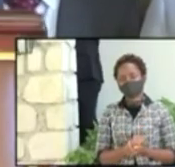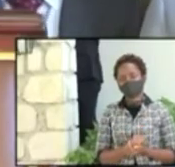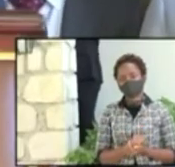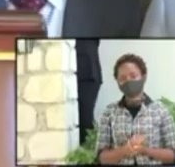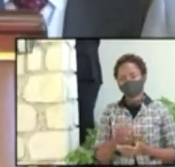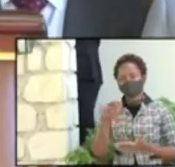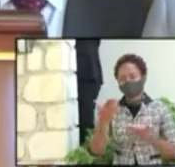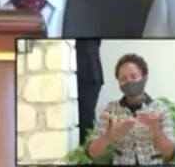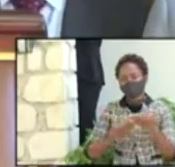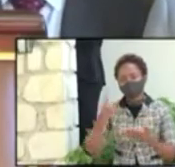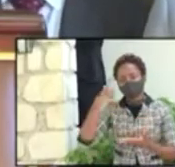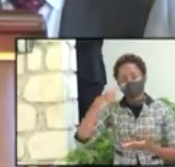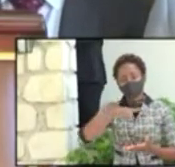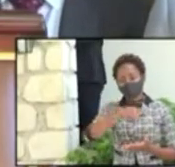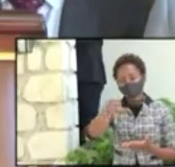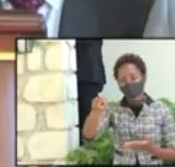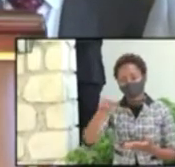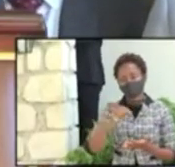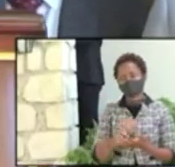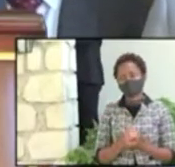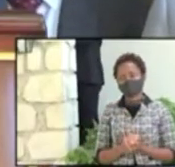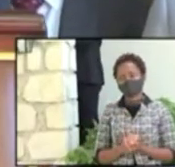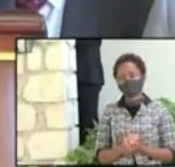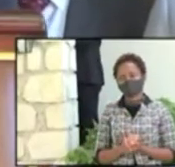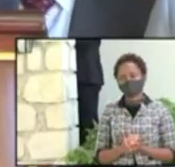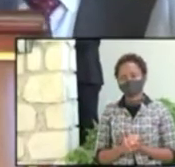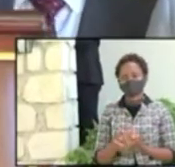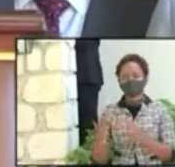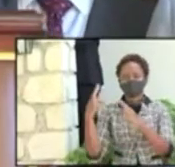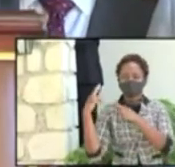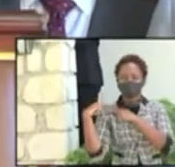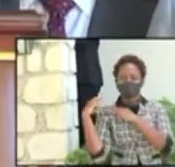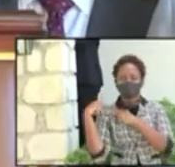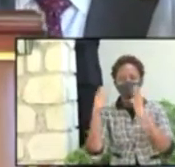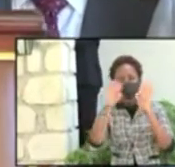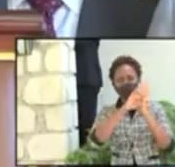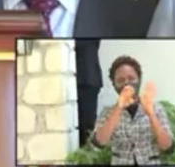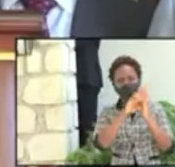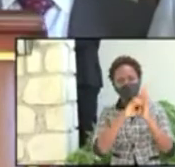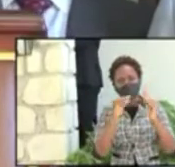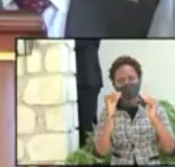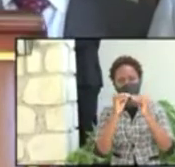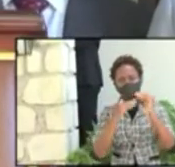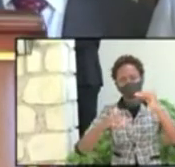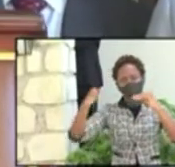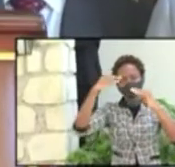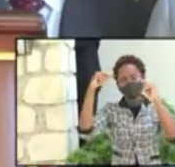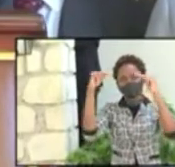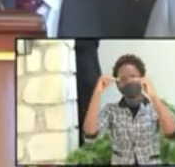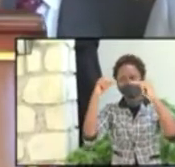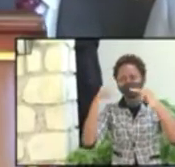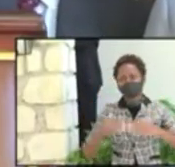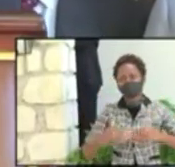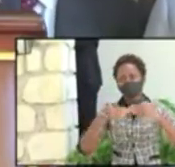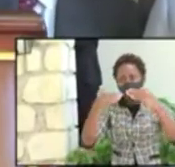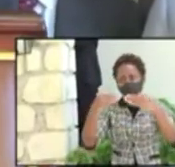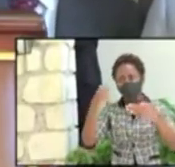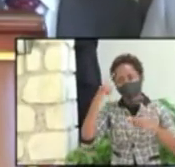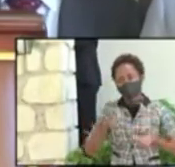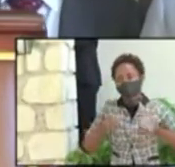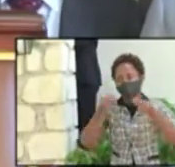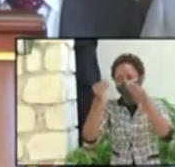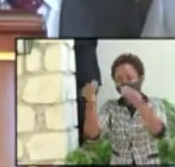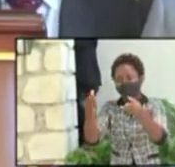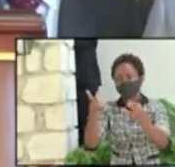même service pour nous qui responsable l'état au plus haut niveau c'est mener directement by peuple